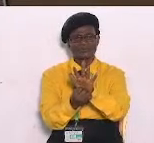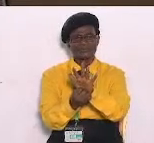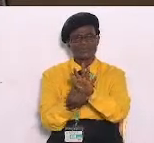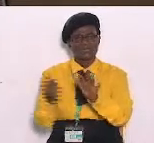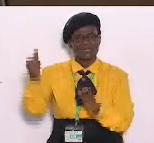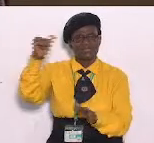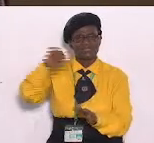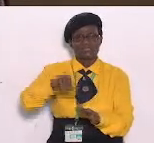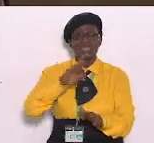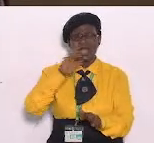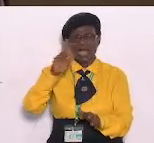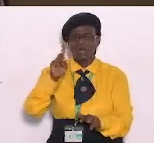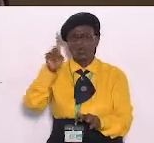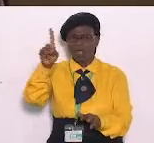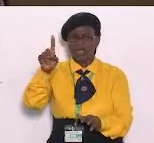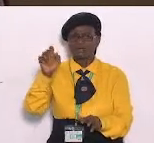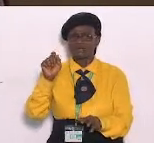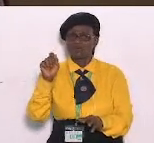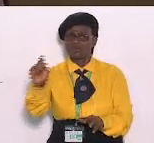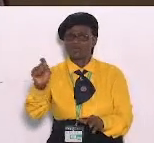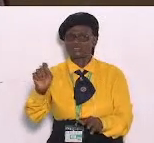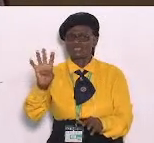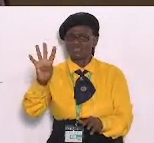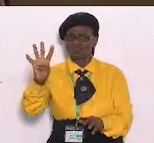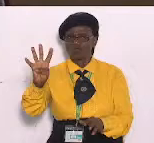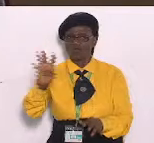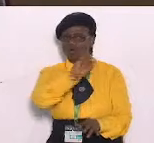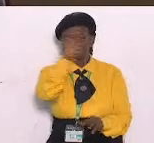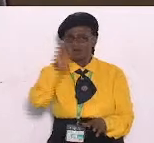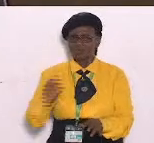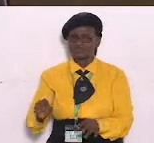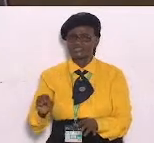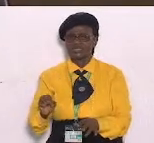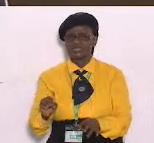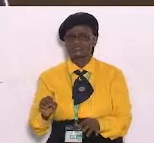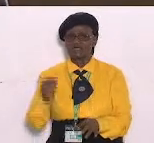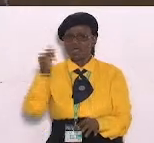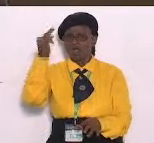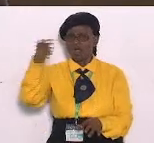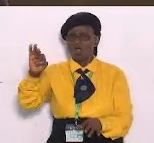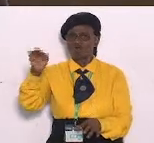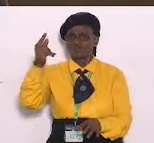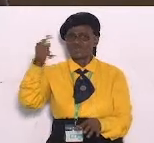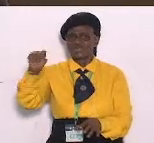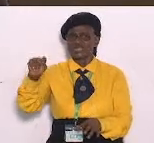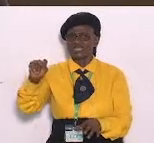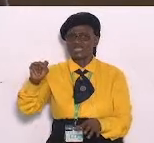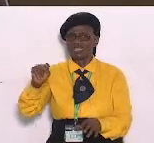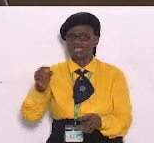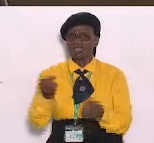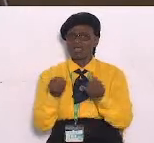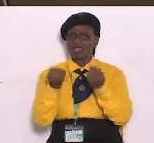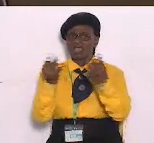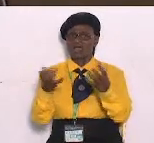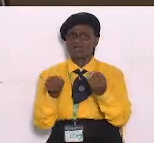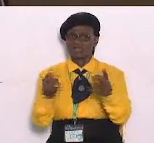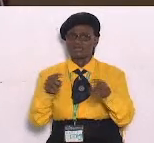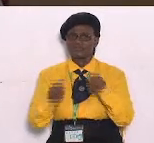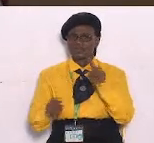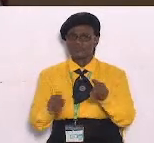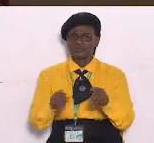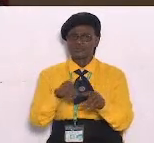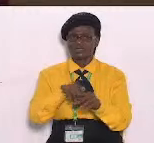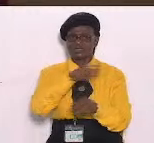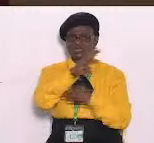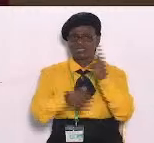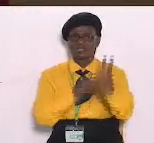exemple ils sont 1,4 % de la population d'Amérique il